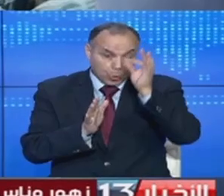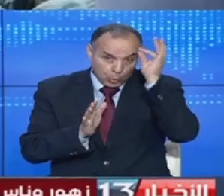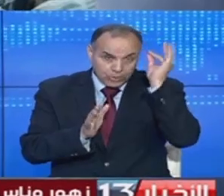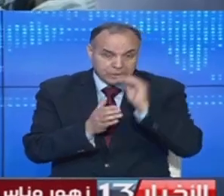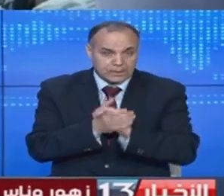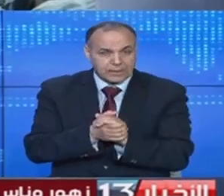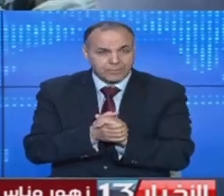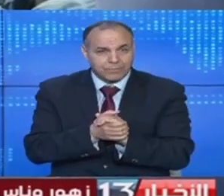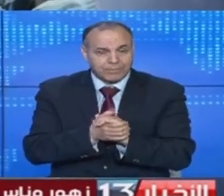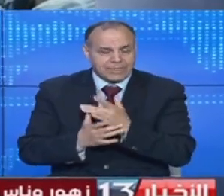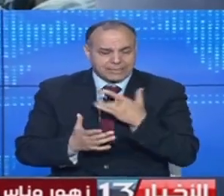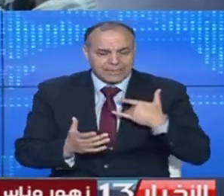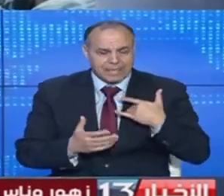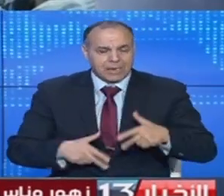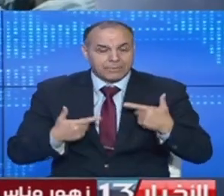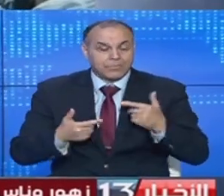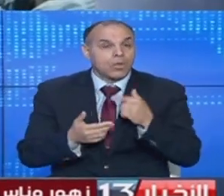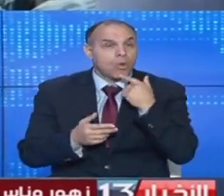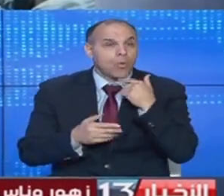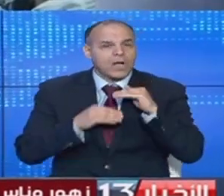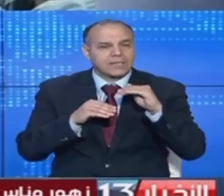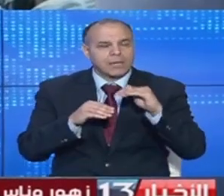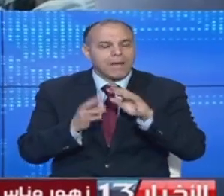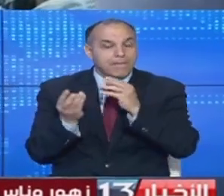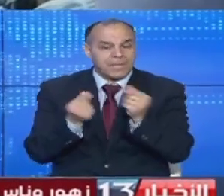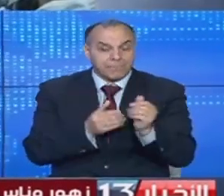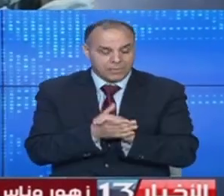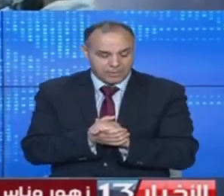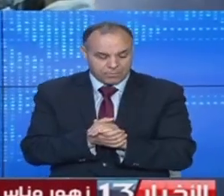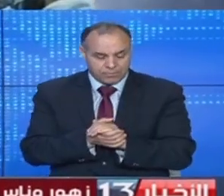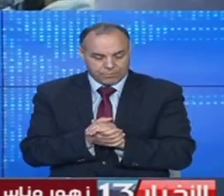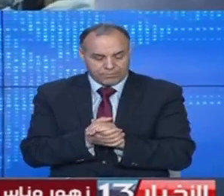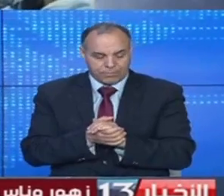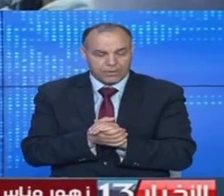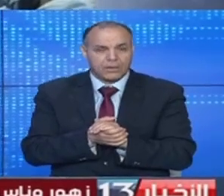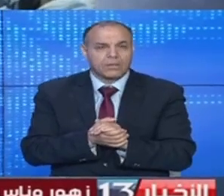التونسيه للسلامه الاحيائيه والتربيه البيئيه،